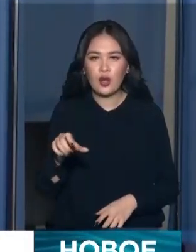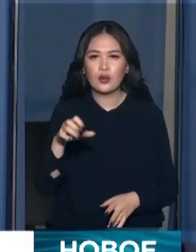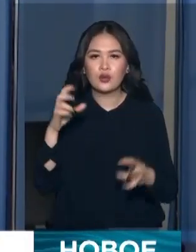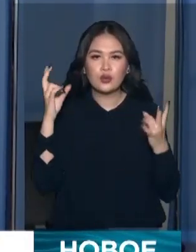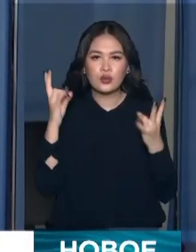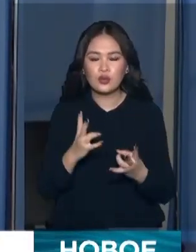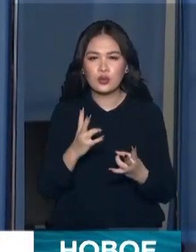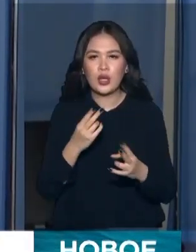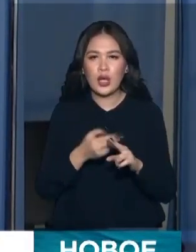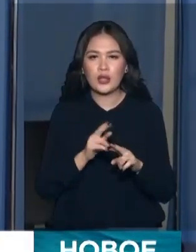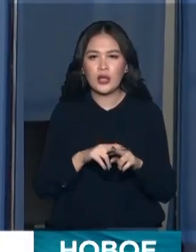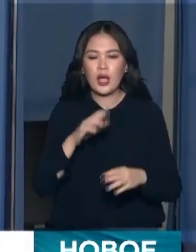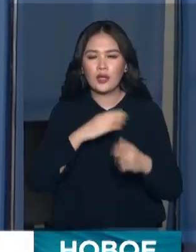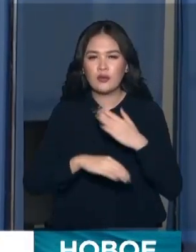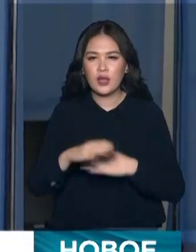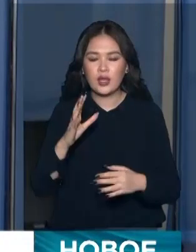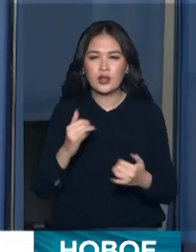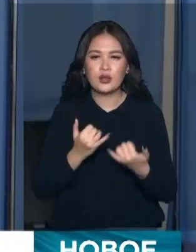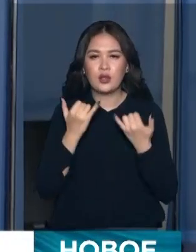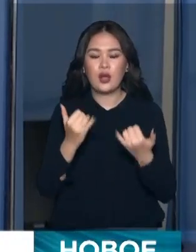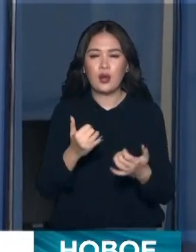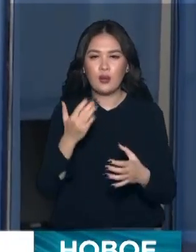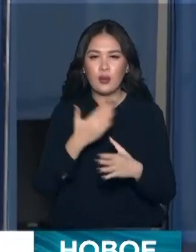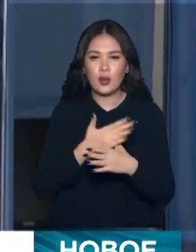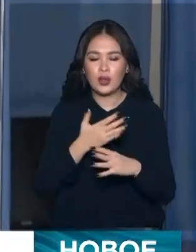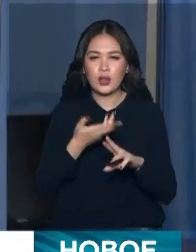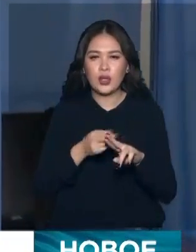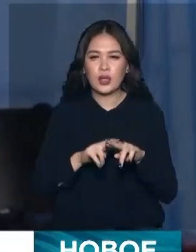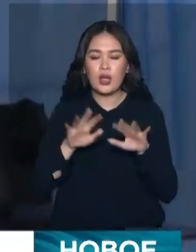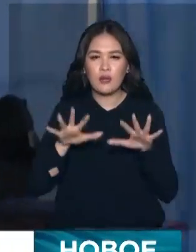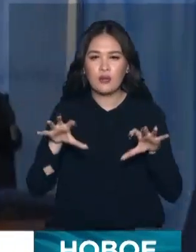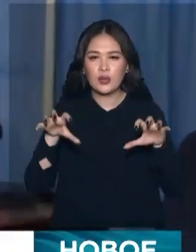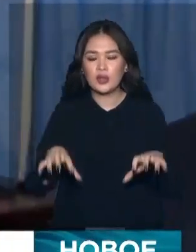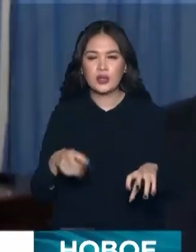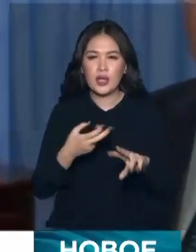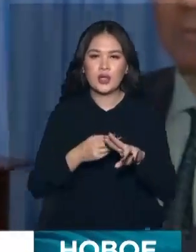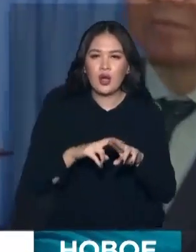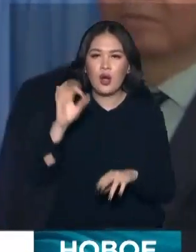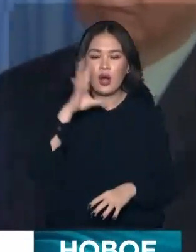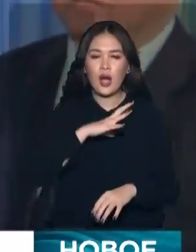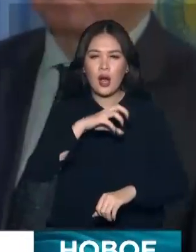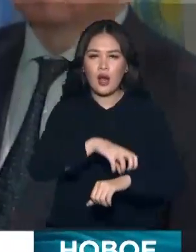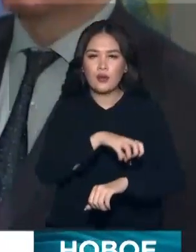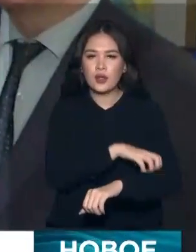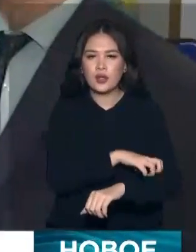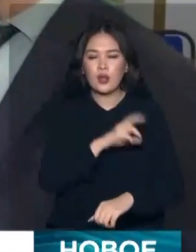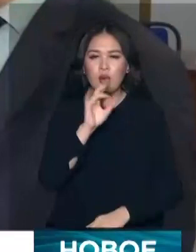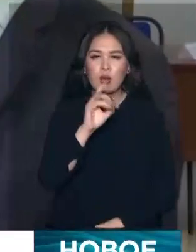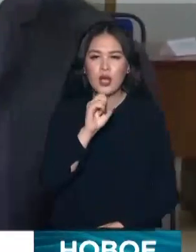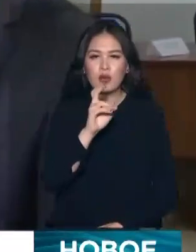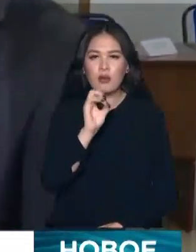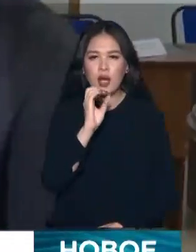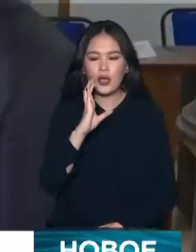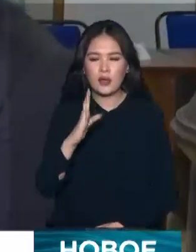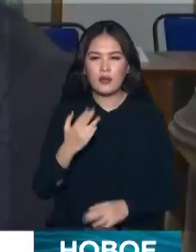потребностями. Сейчас на одном из таких пунктов голосования я нахожусь вместе с председателем городской избирательной комиссии Кайрбеком Хунанбаевым.